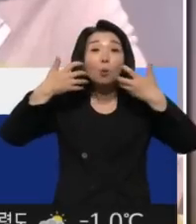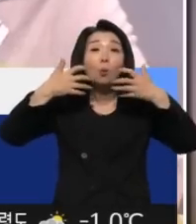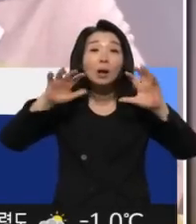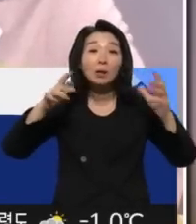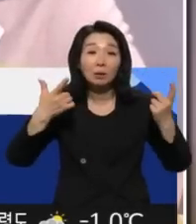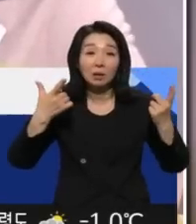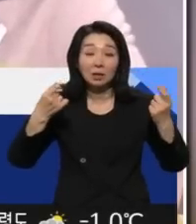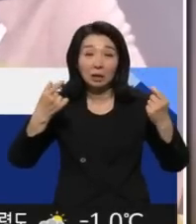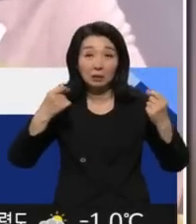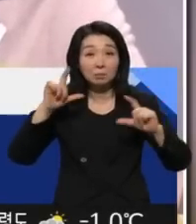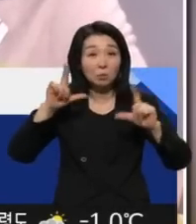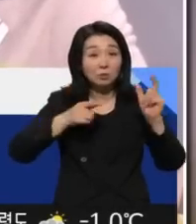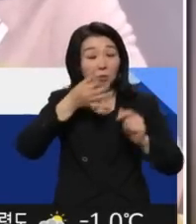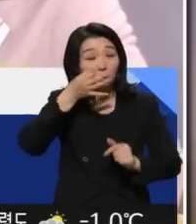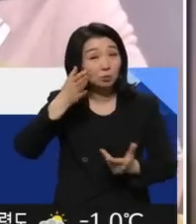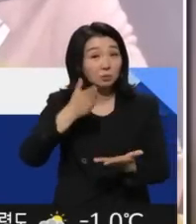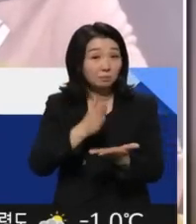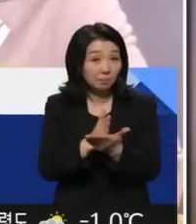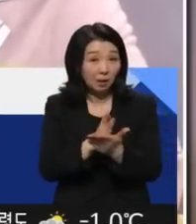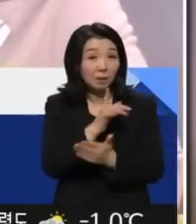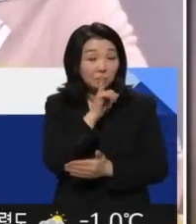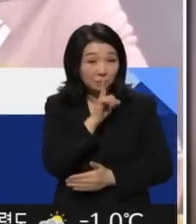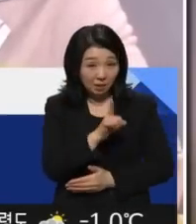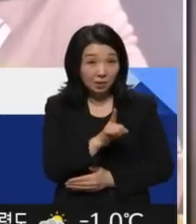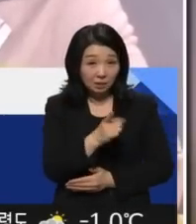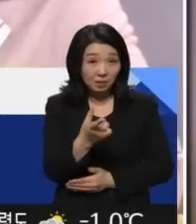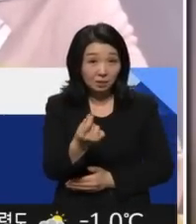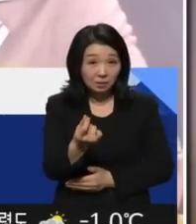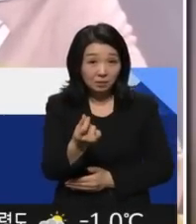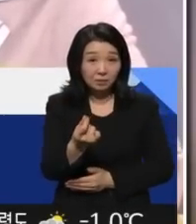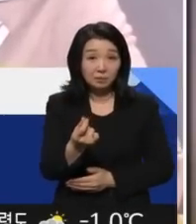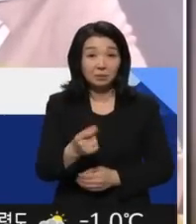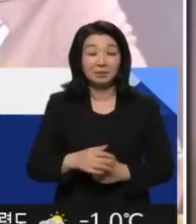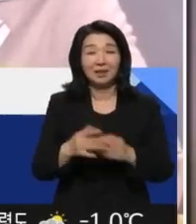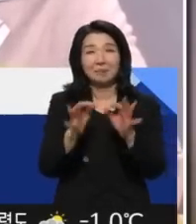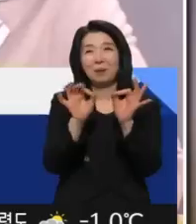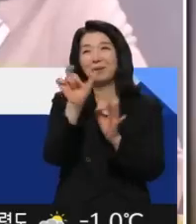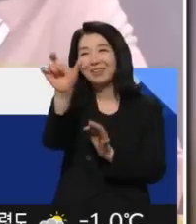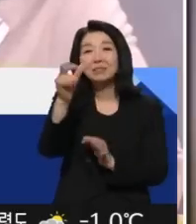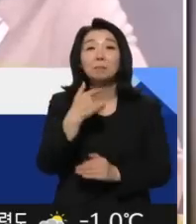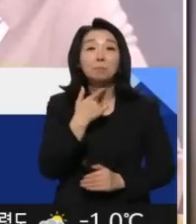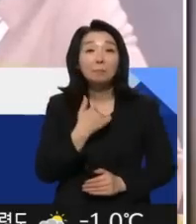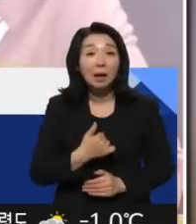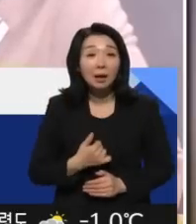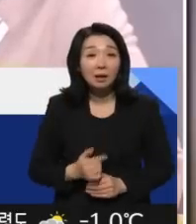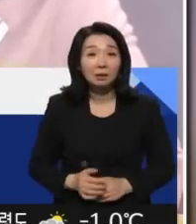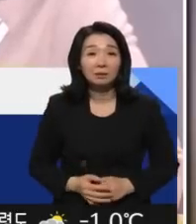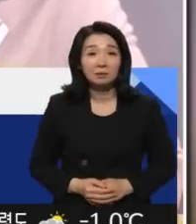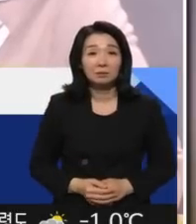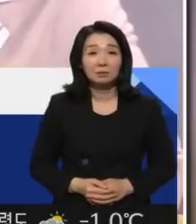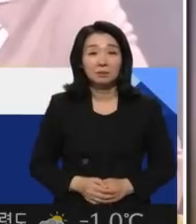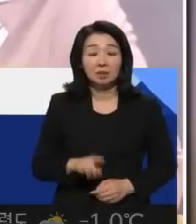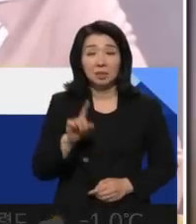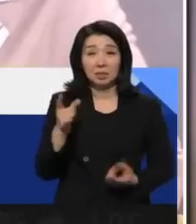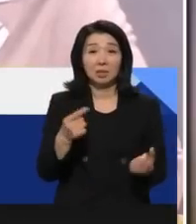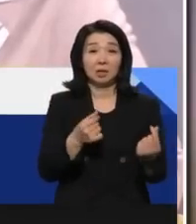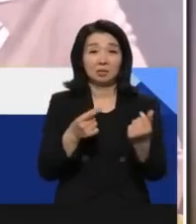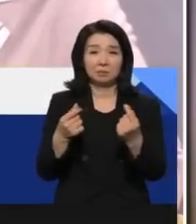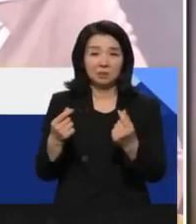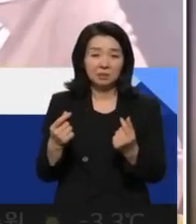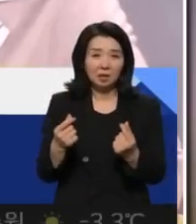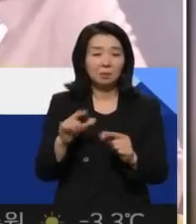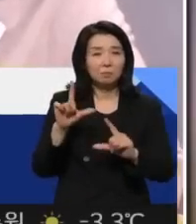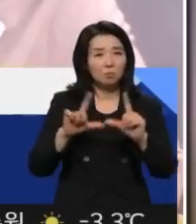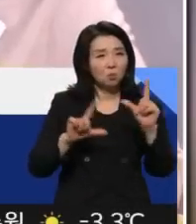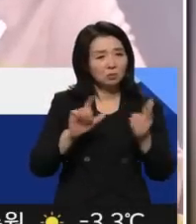호랑이와 같은 그런 모습을 보여서는 안 된다라는 이제 그런 요지의 이야기를 페북에 쓴 적이 있는데요. 네. 그거와 유사하게 돼가는 것